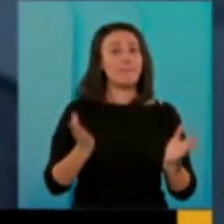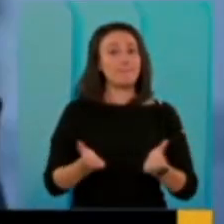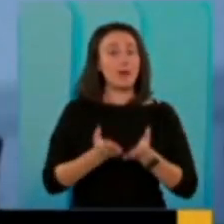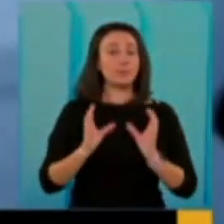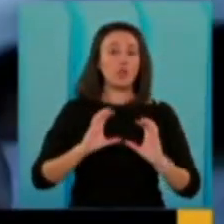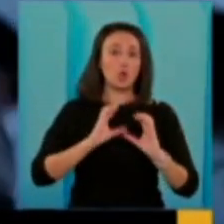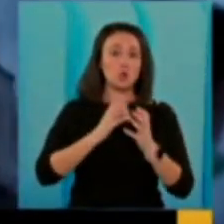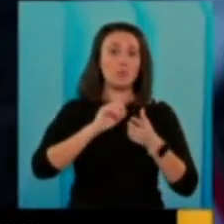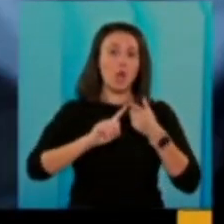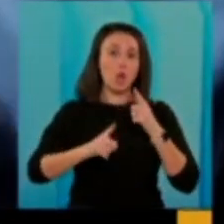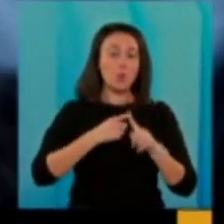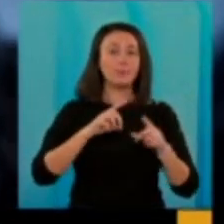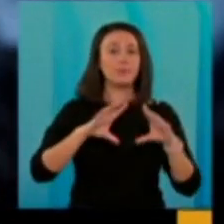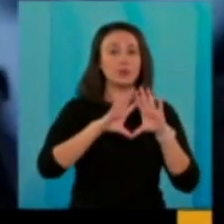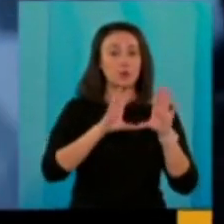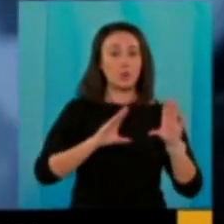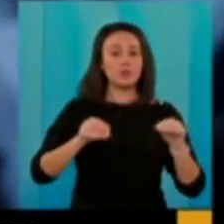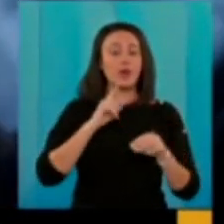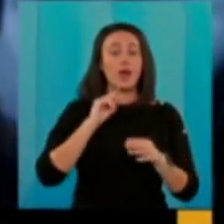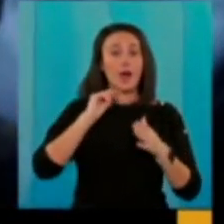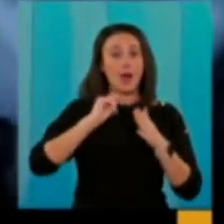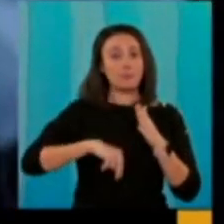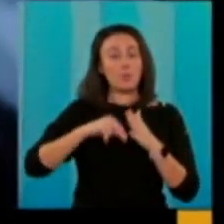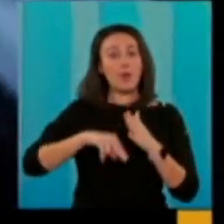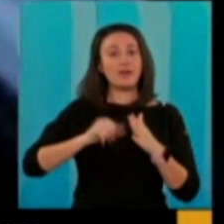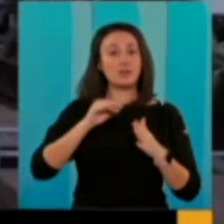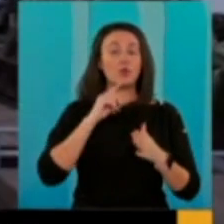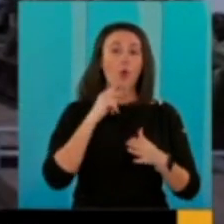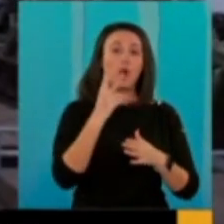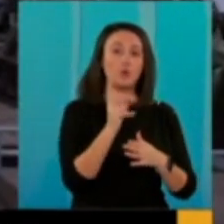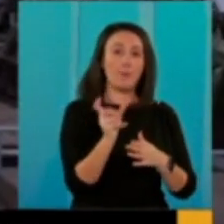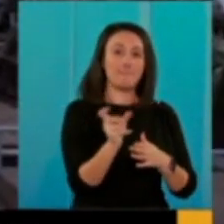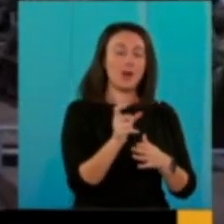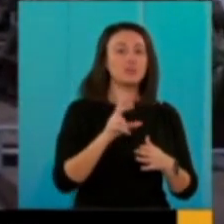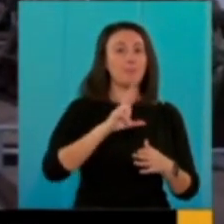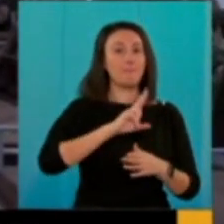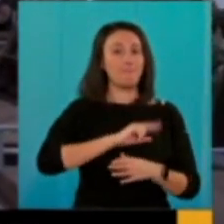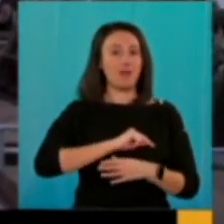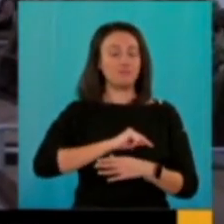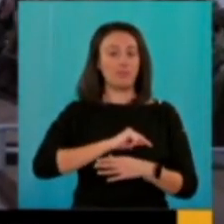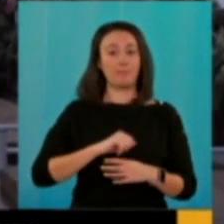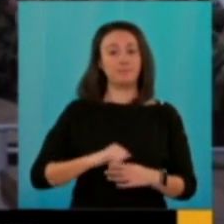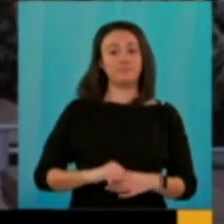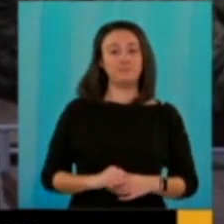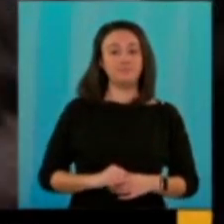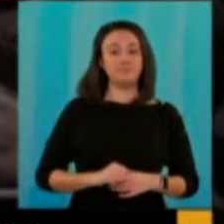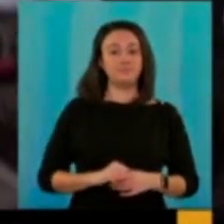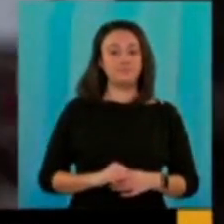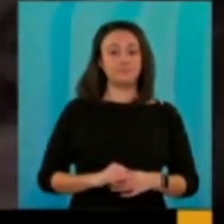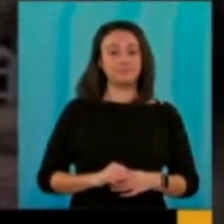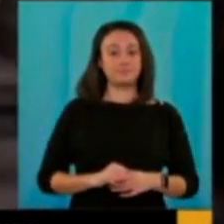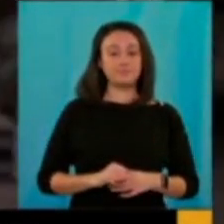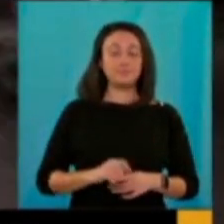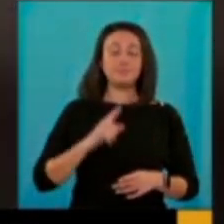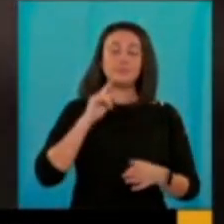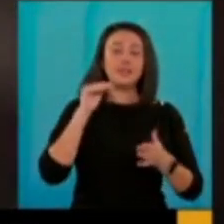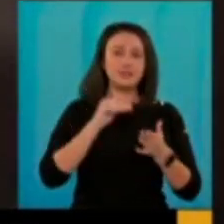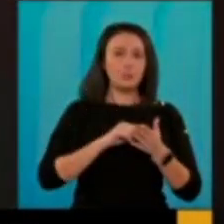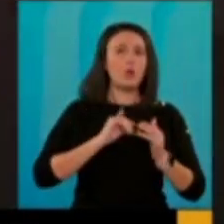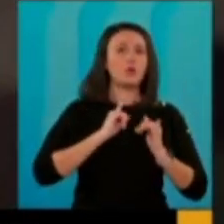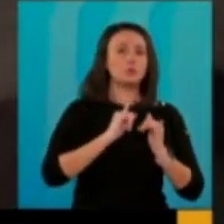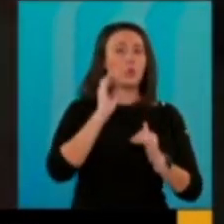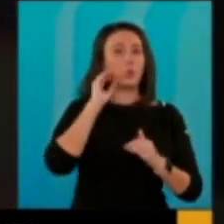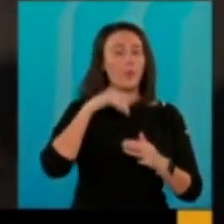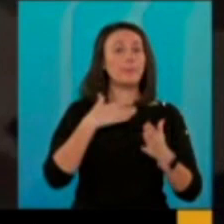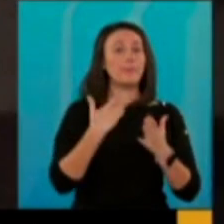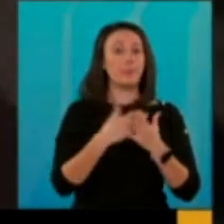a grupului de luptă în România, aprobat de NATO în a doua parte a lunii martie. Totodată a evidențiat și nevoia de ajutor